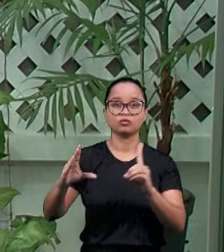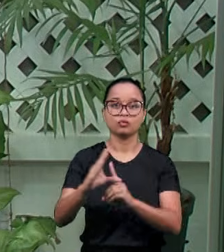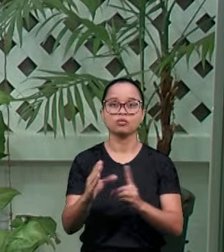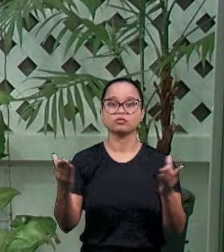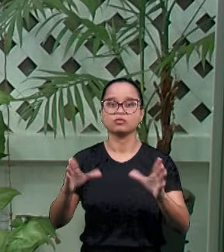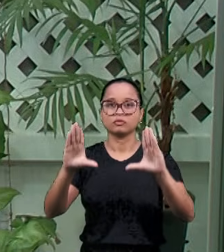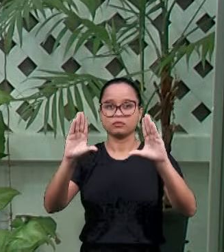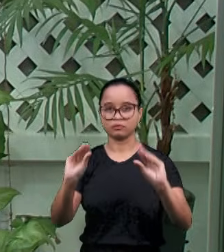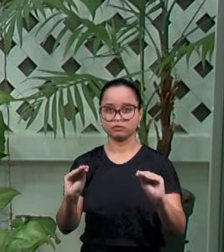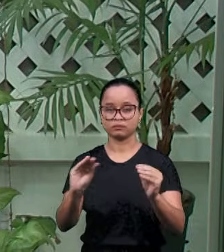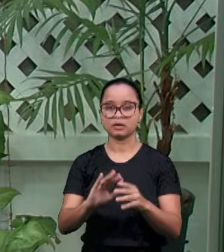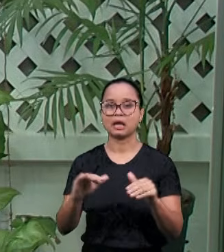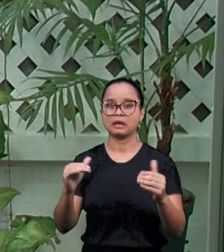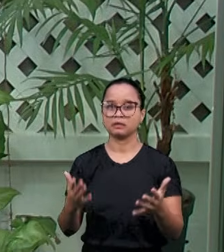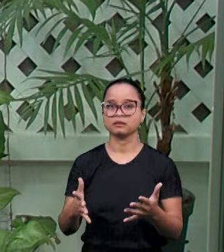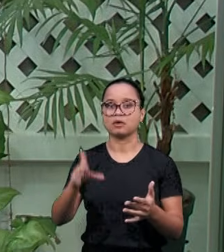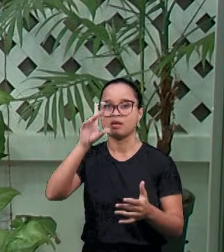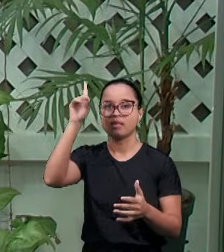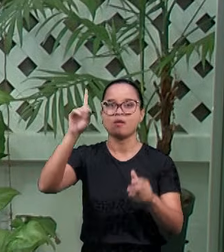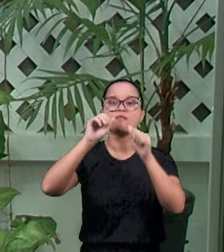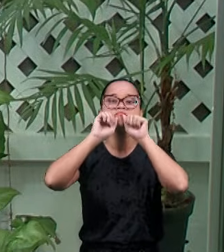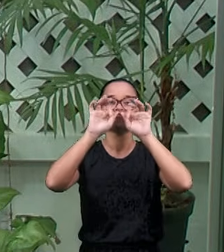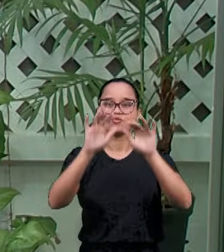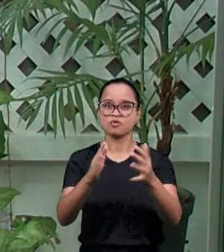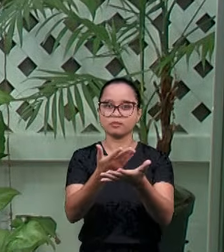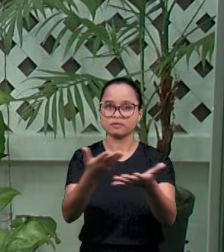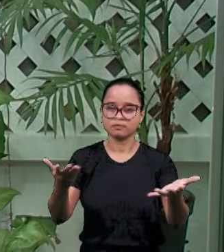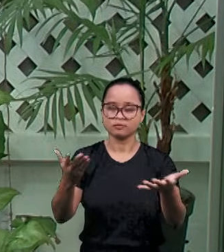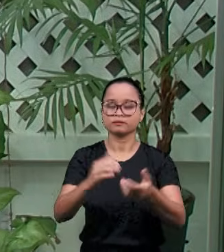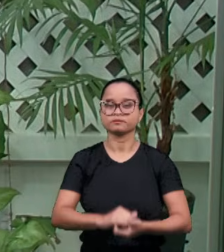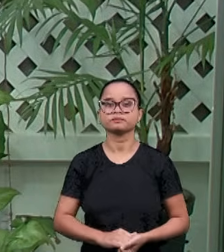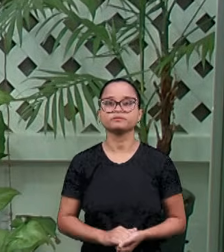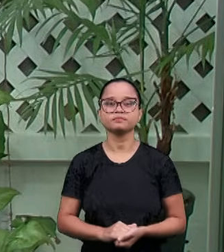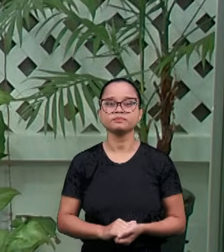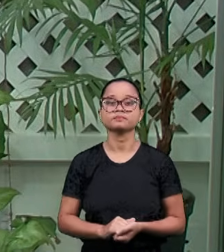mes frères, que Dieu bénisse à tous. Encore,